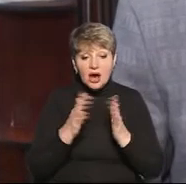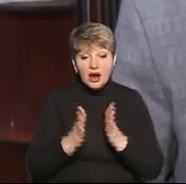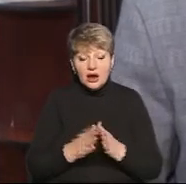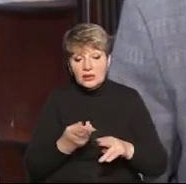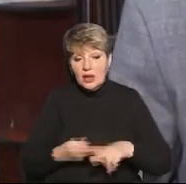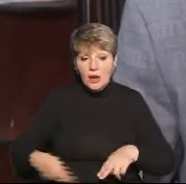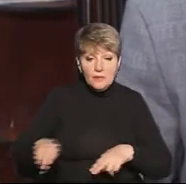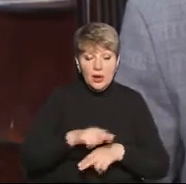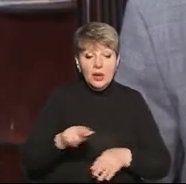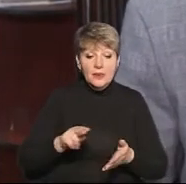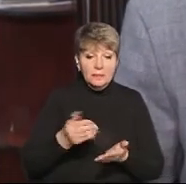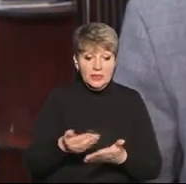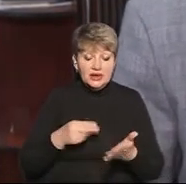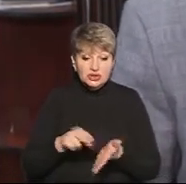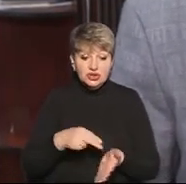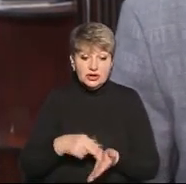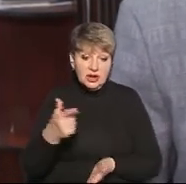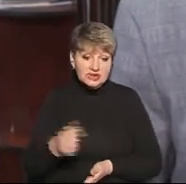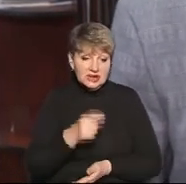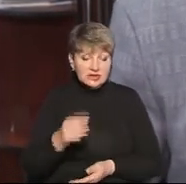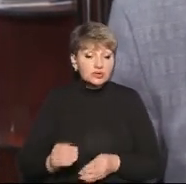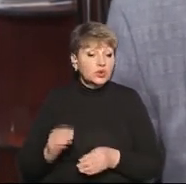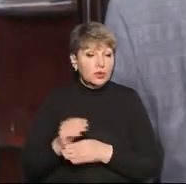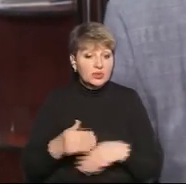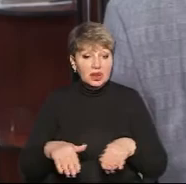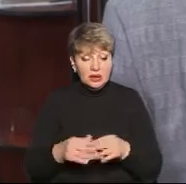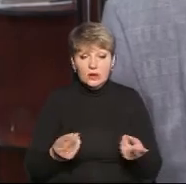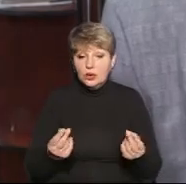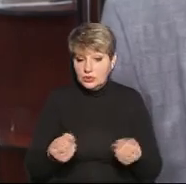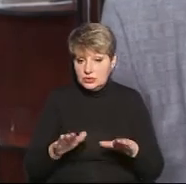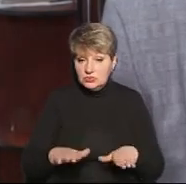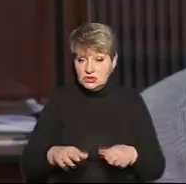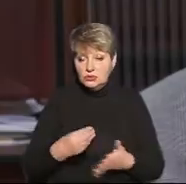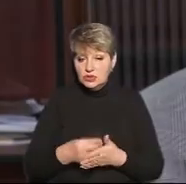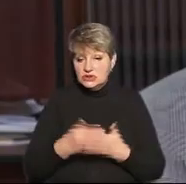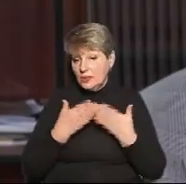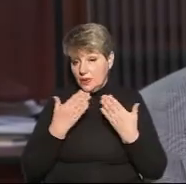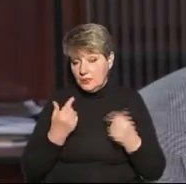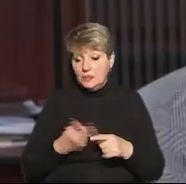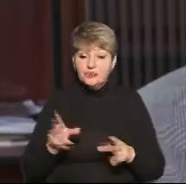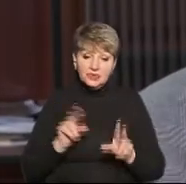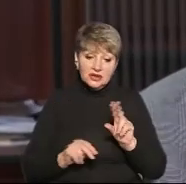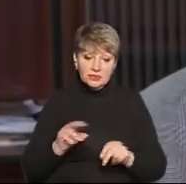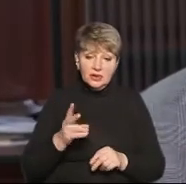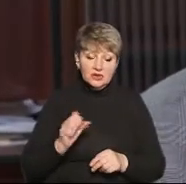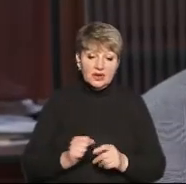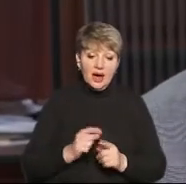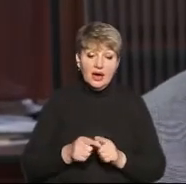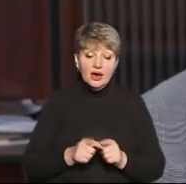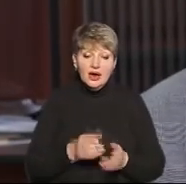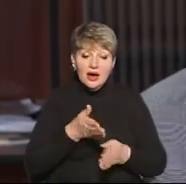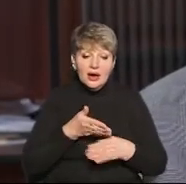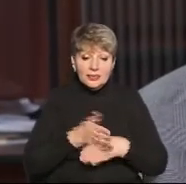боргу Сміли перед Черкасигазом, каже Павло Іщенко. І додає, таких грошей у міському бюджеті немає, тож сподівається на